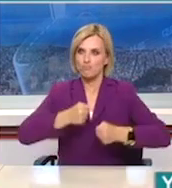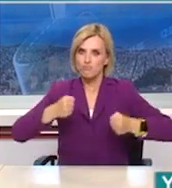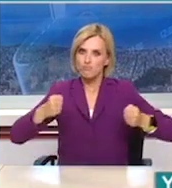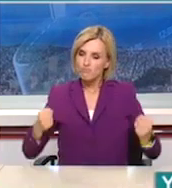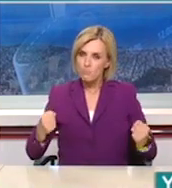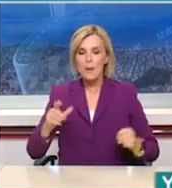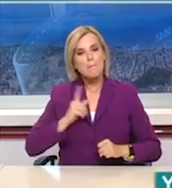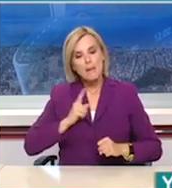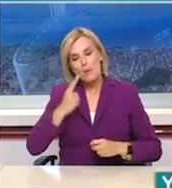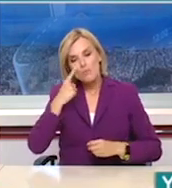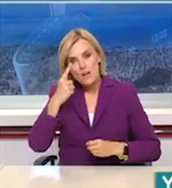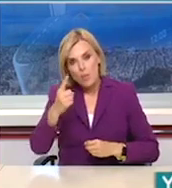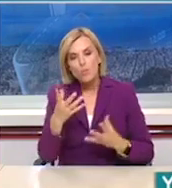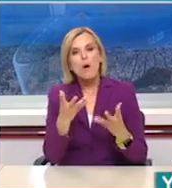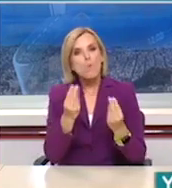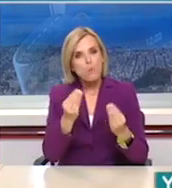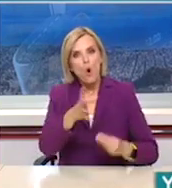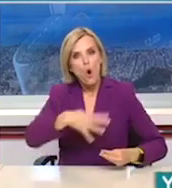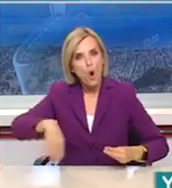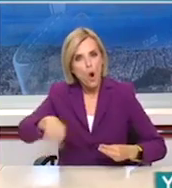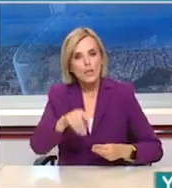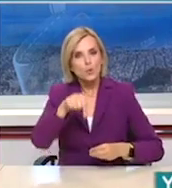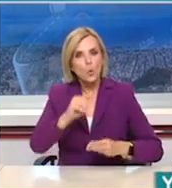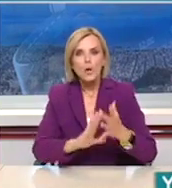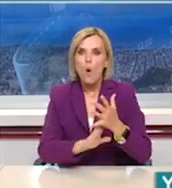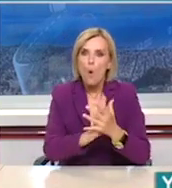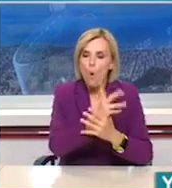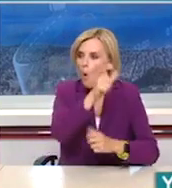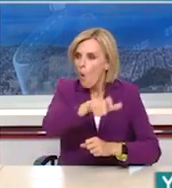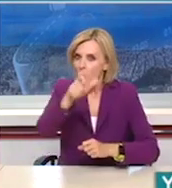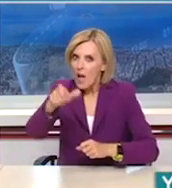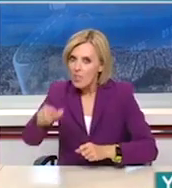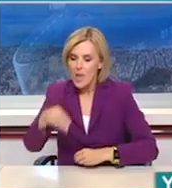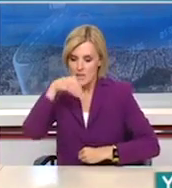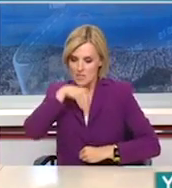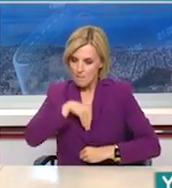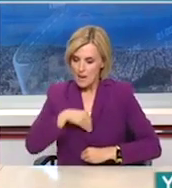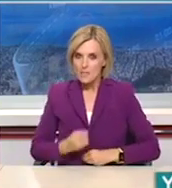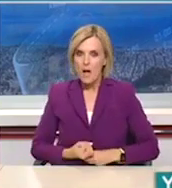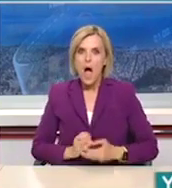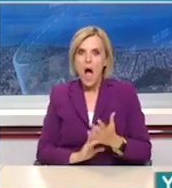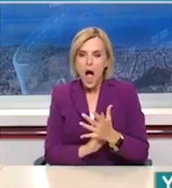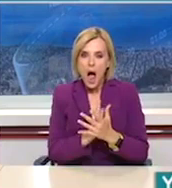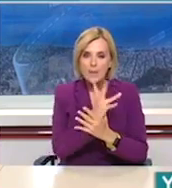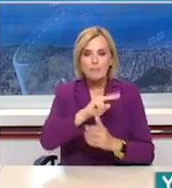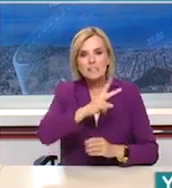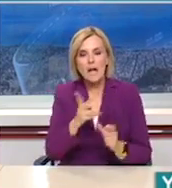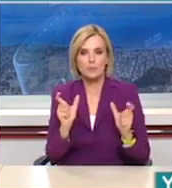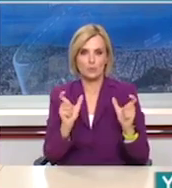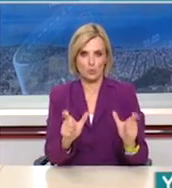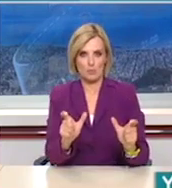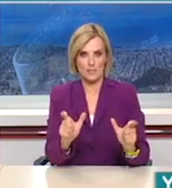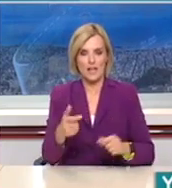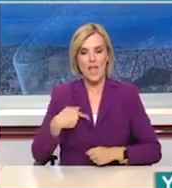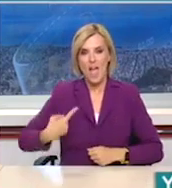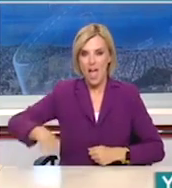ποσοστά αντισωμάτων στον γενικό μας πληθυσμό. Και νομίζω ότι αυτό που εκτιμήσαμε με την σωστή